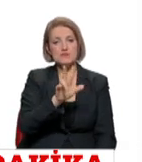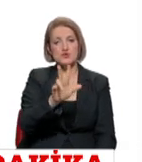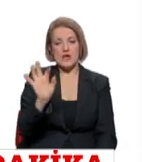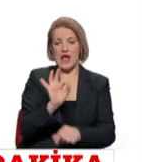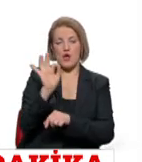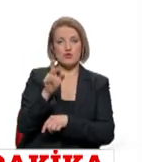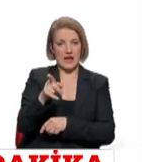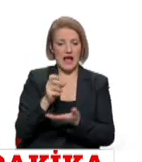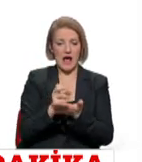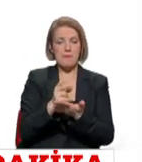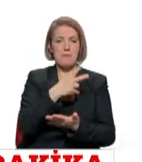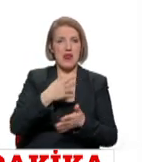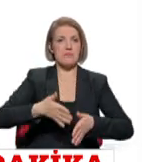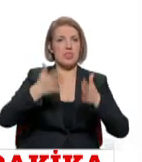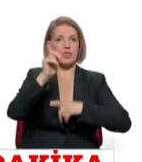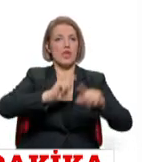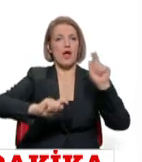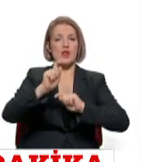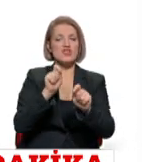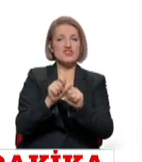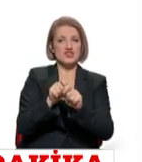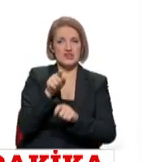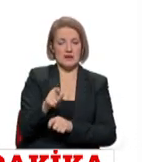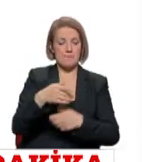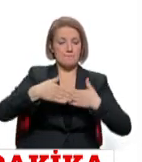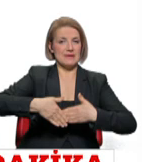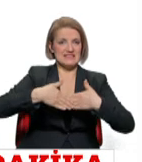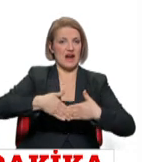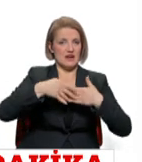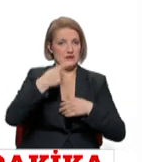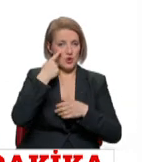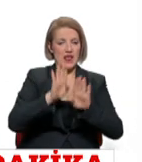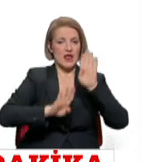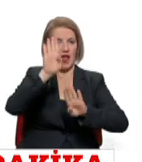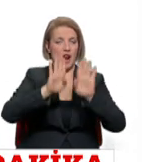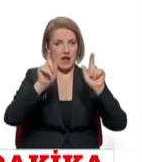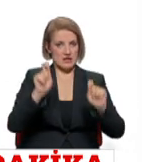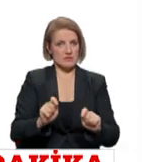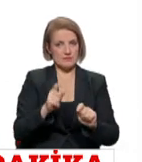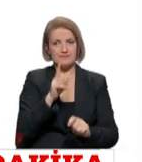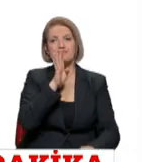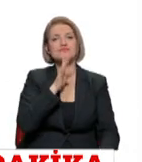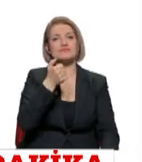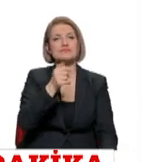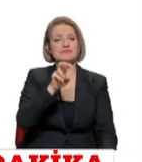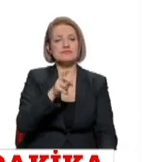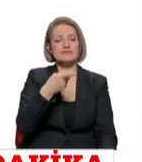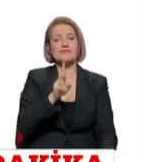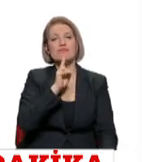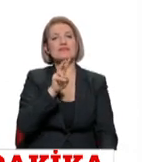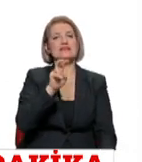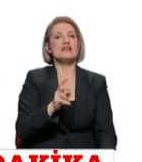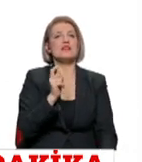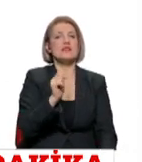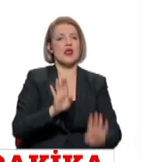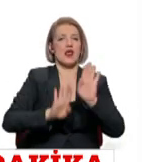Eylül'de Adıyaman Belediyesi bina tadilat işi diyerek pazarlık usulü ihaleye çıkılmış. 468.208